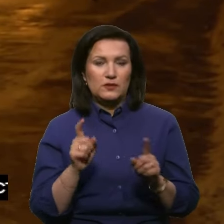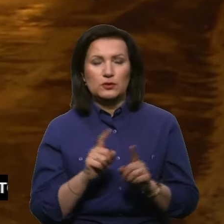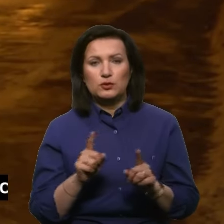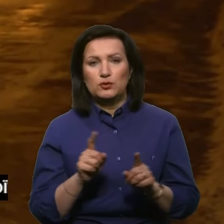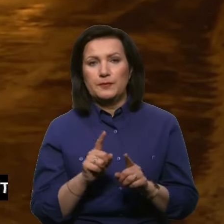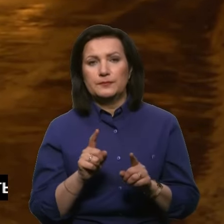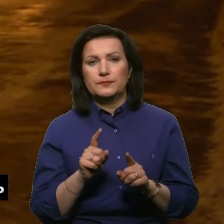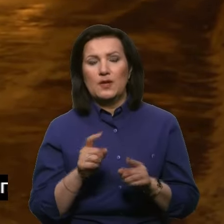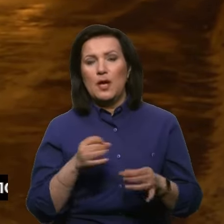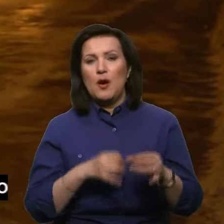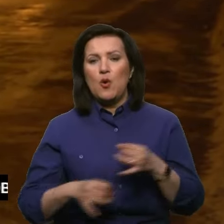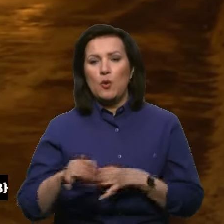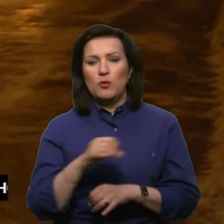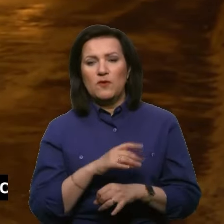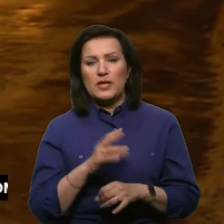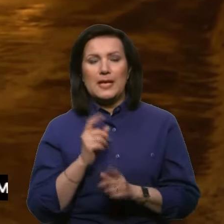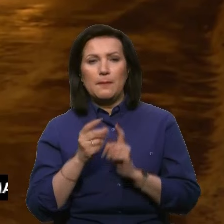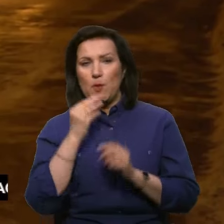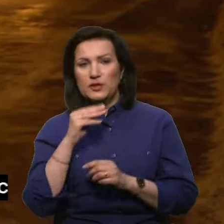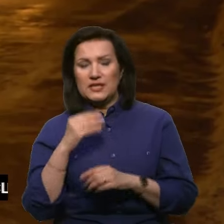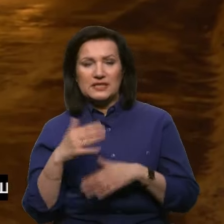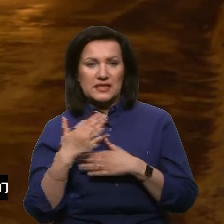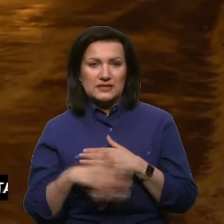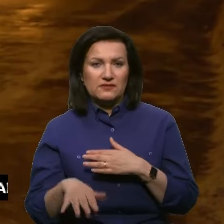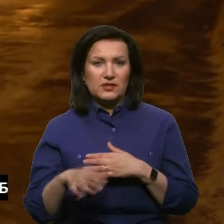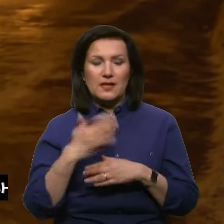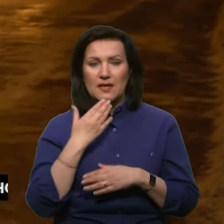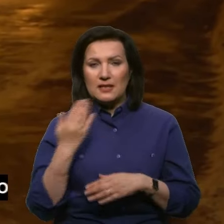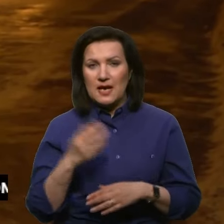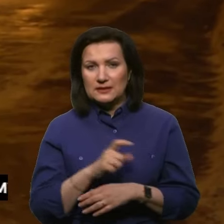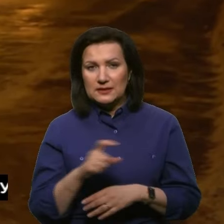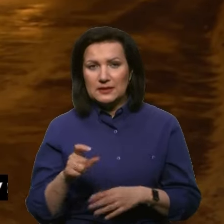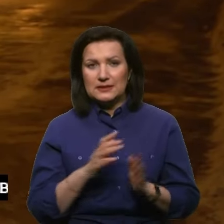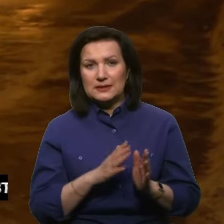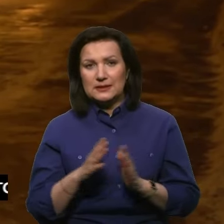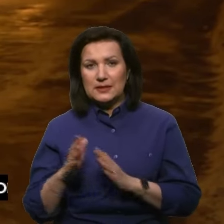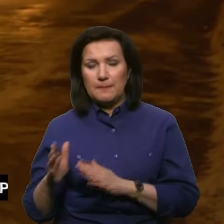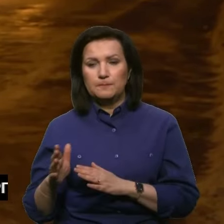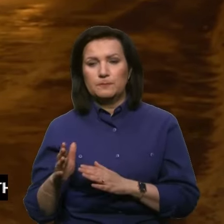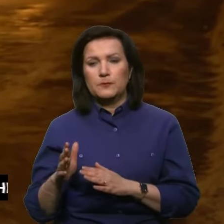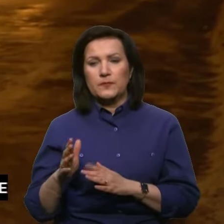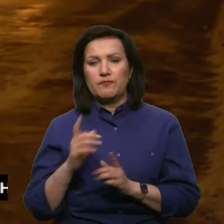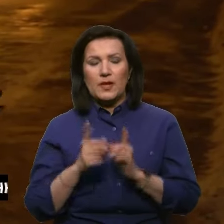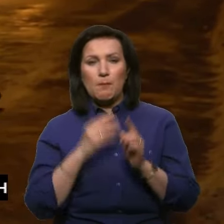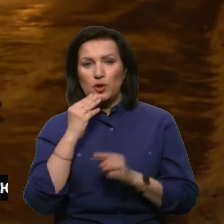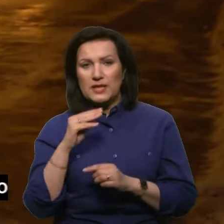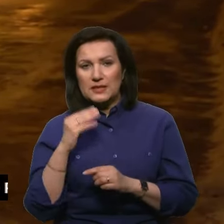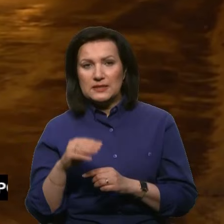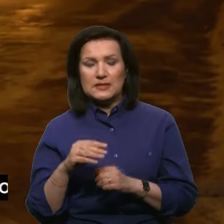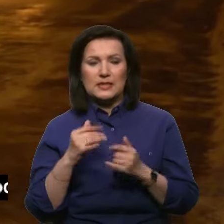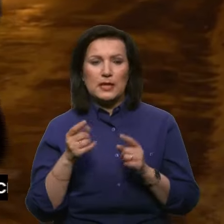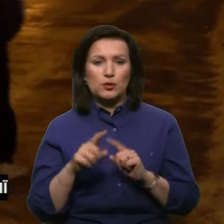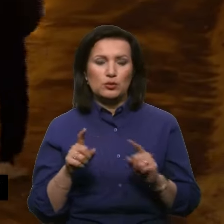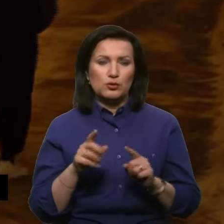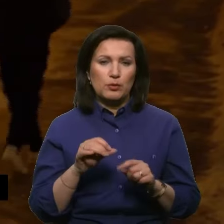що обговорювалась і модернізація вже радянських систем, саме модернізації задля